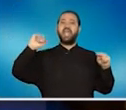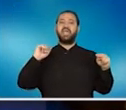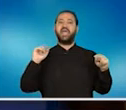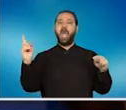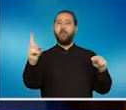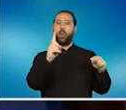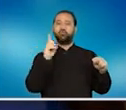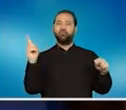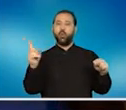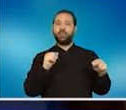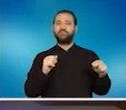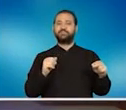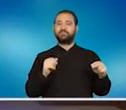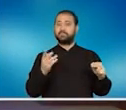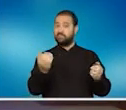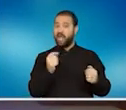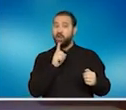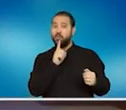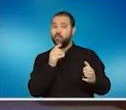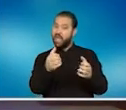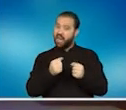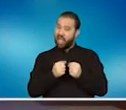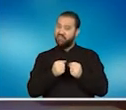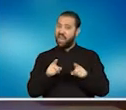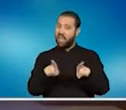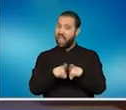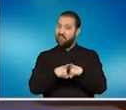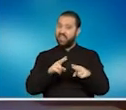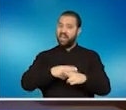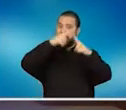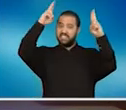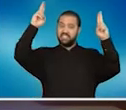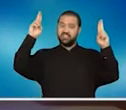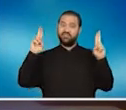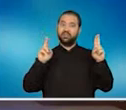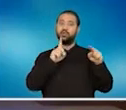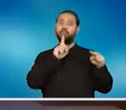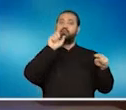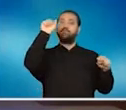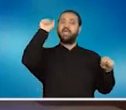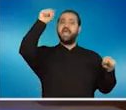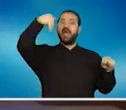Andrei, a cărui nume îl purta și Sfântul